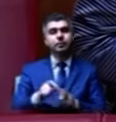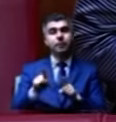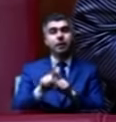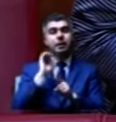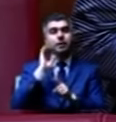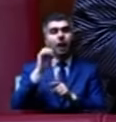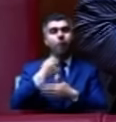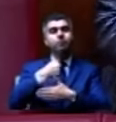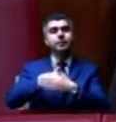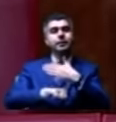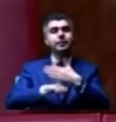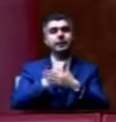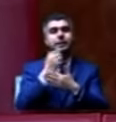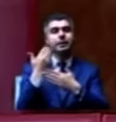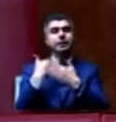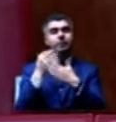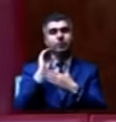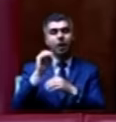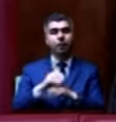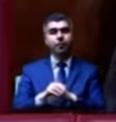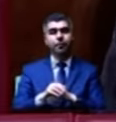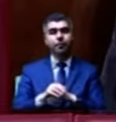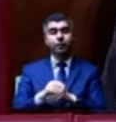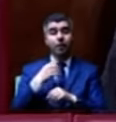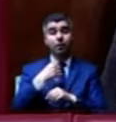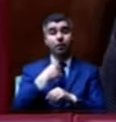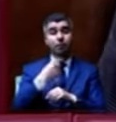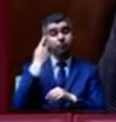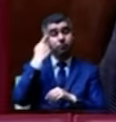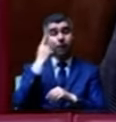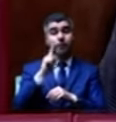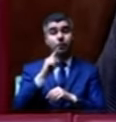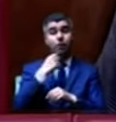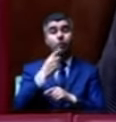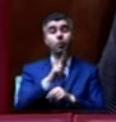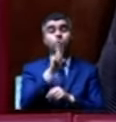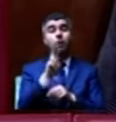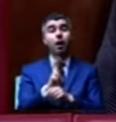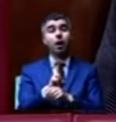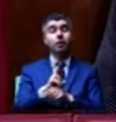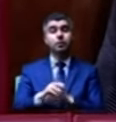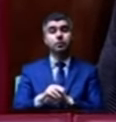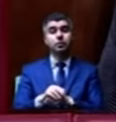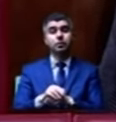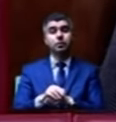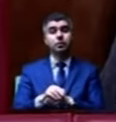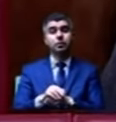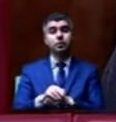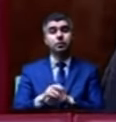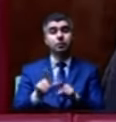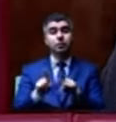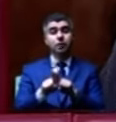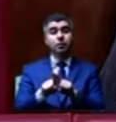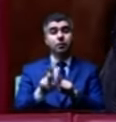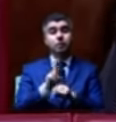بها، ولكن لا أتفهم دواعي طرح هذا السؤال. يعني تطرحون